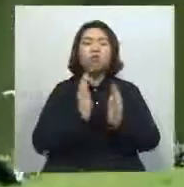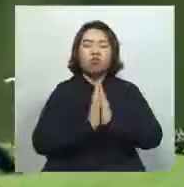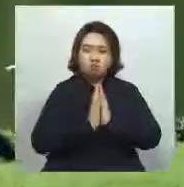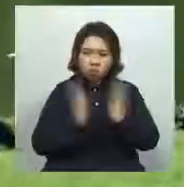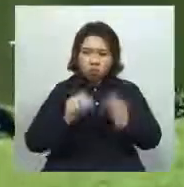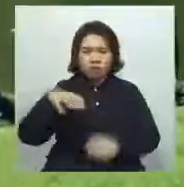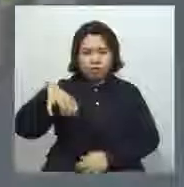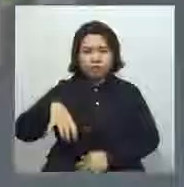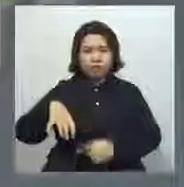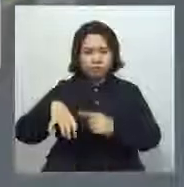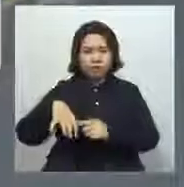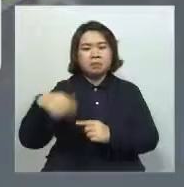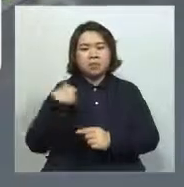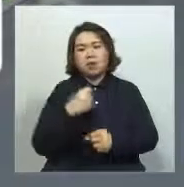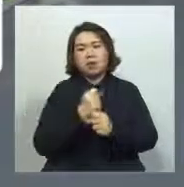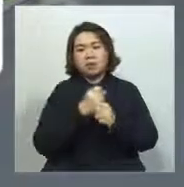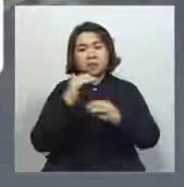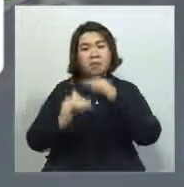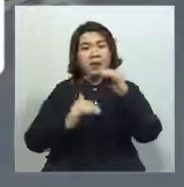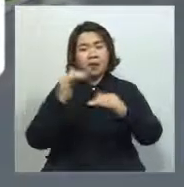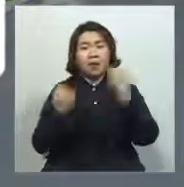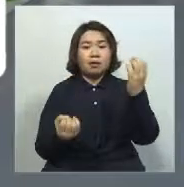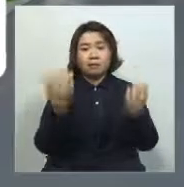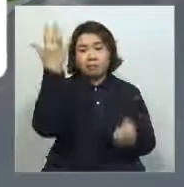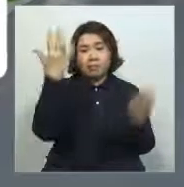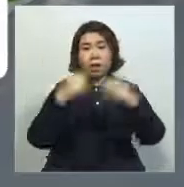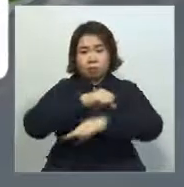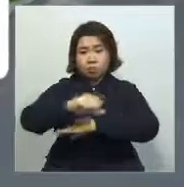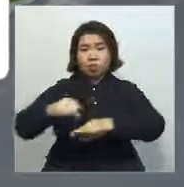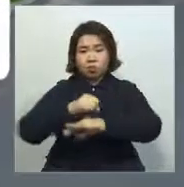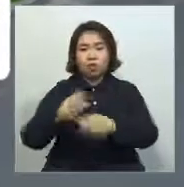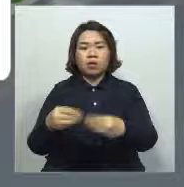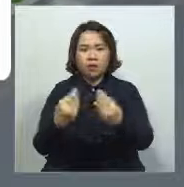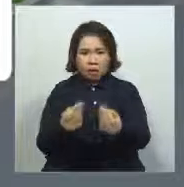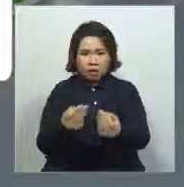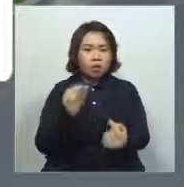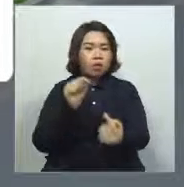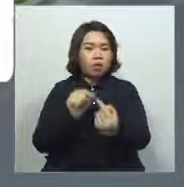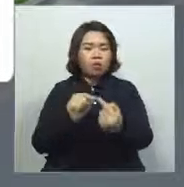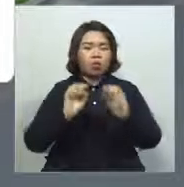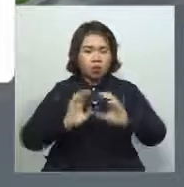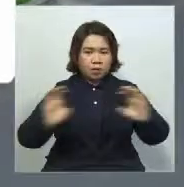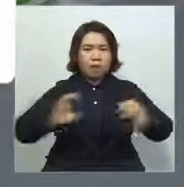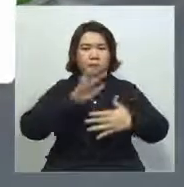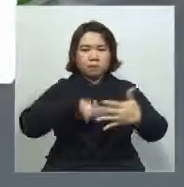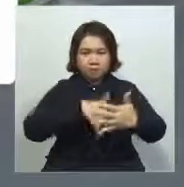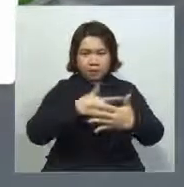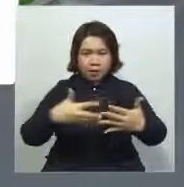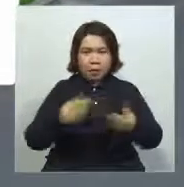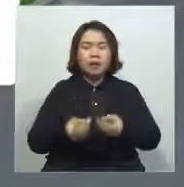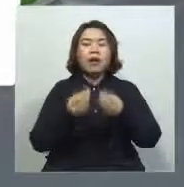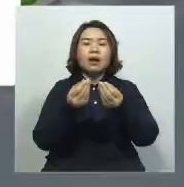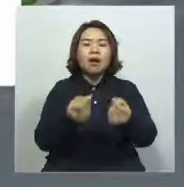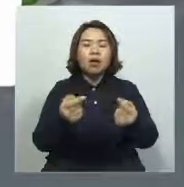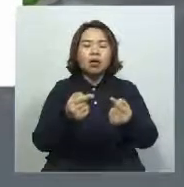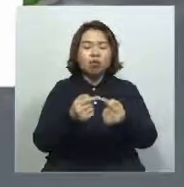ของการยาสูบแห่งประเทศไทยที่ดำเนินการพัฒนาสวนป่าเบญจกิติซึ่งสอดคล้องกับนโยบายของรัฐบาลที่มีนโยบายสร้างป